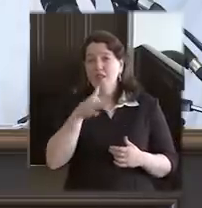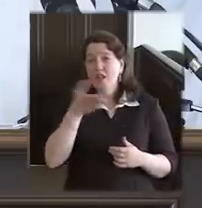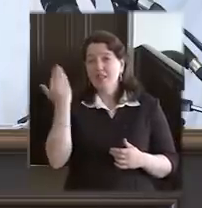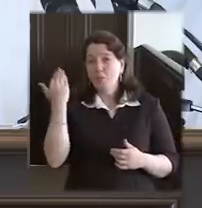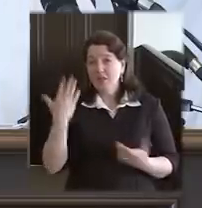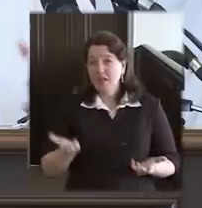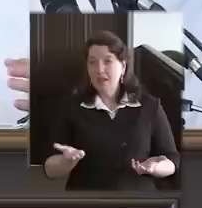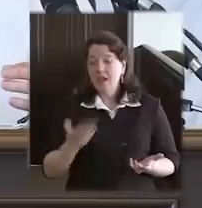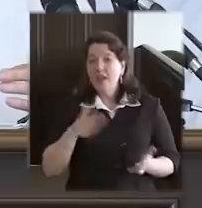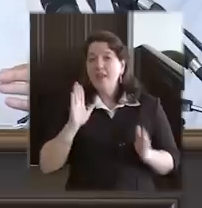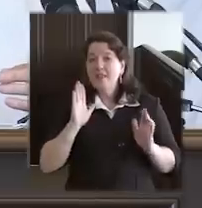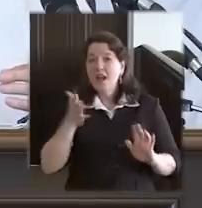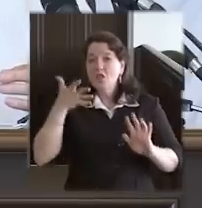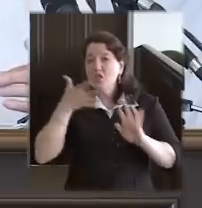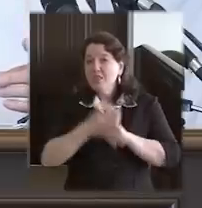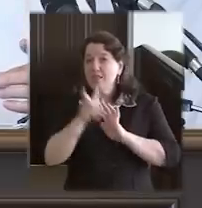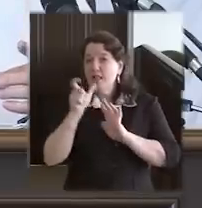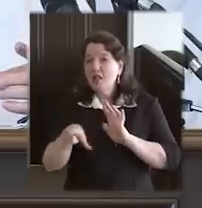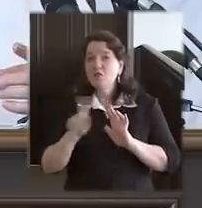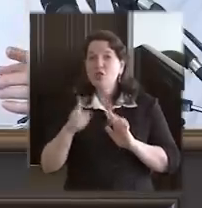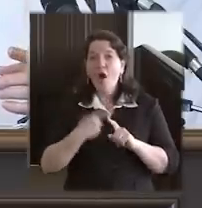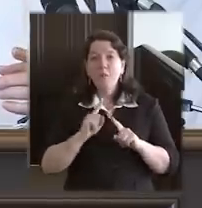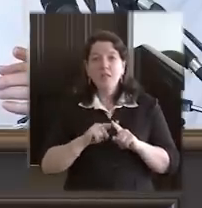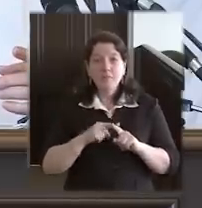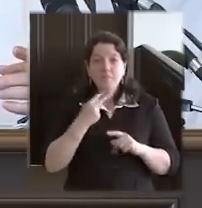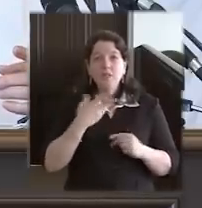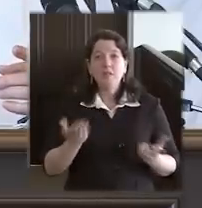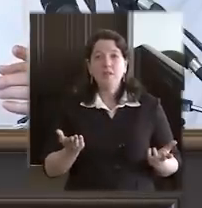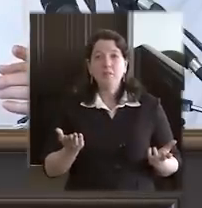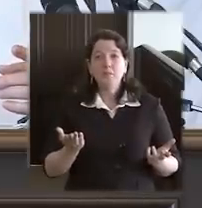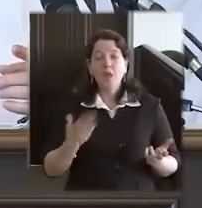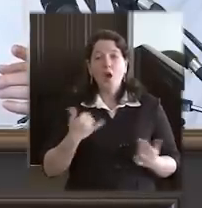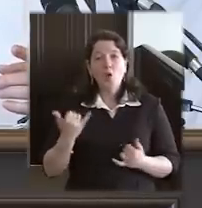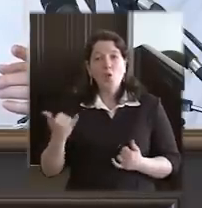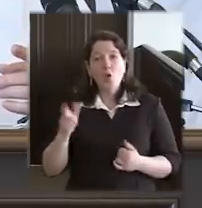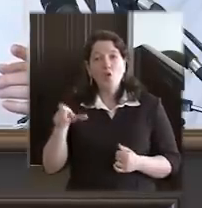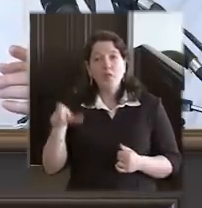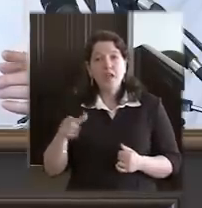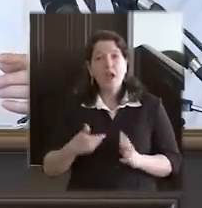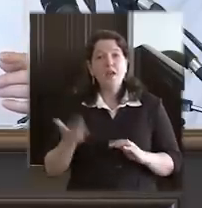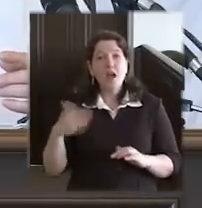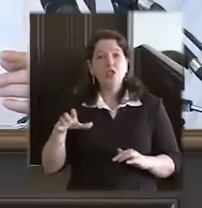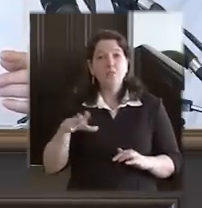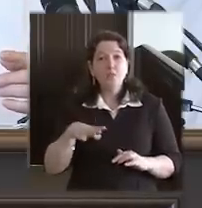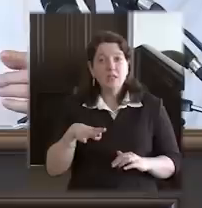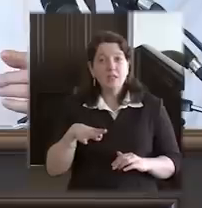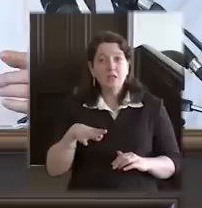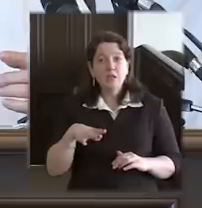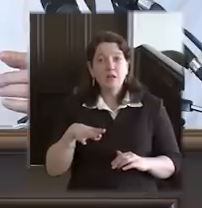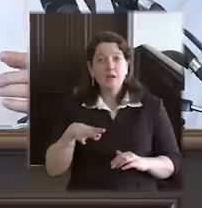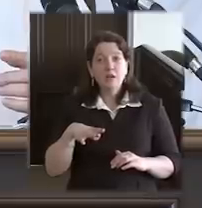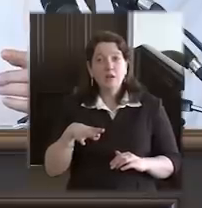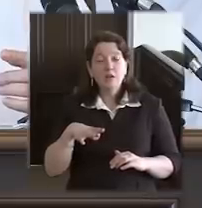100 тысяч лет тому назад, и даже исследователи что при этом отмечают? У них уже